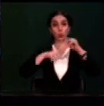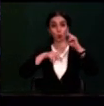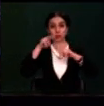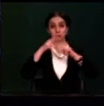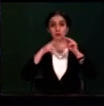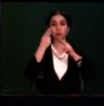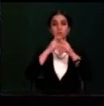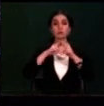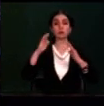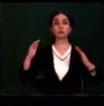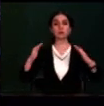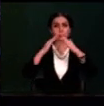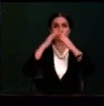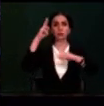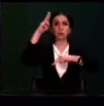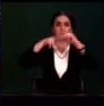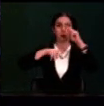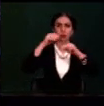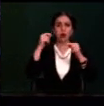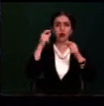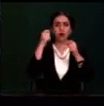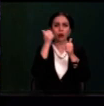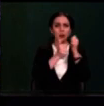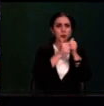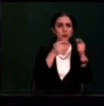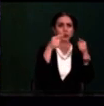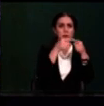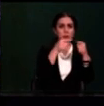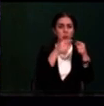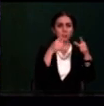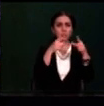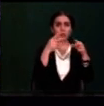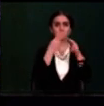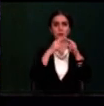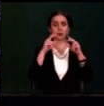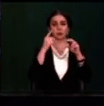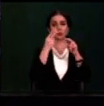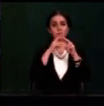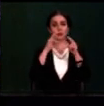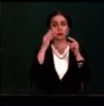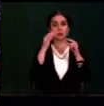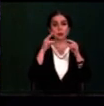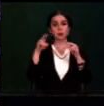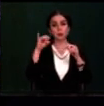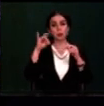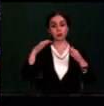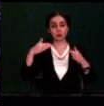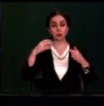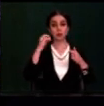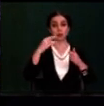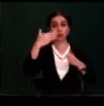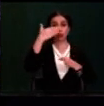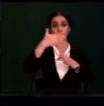bilasiz, binolarning har bir burchagi devori yerga nisbatan perpendikular holatda quriladi. Uning